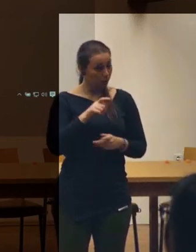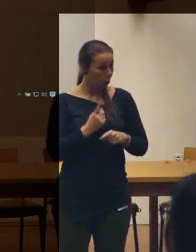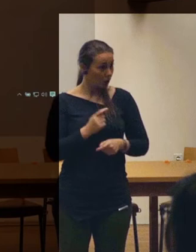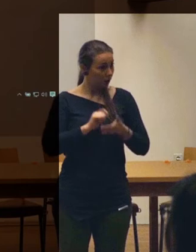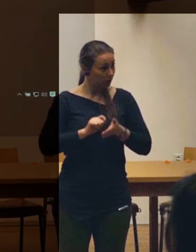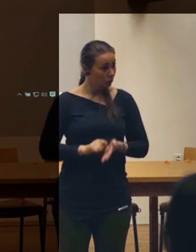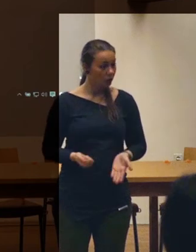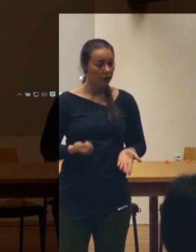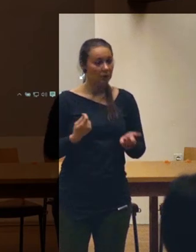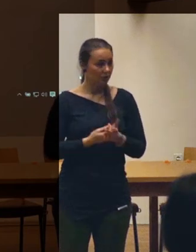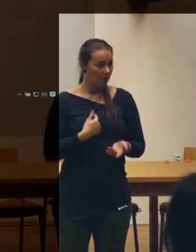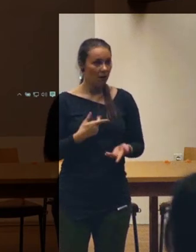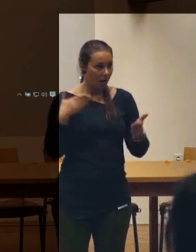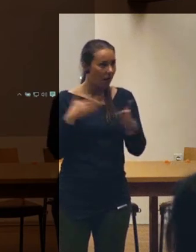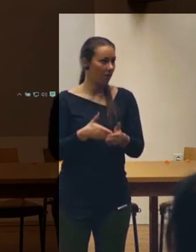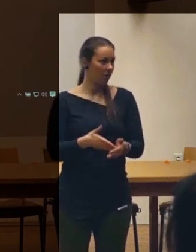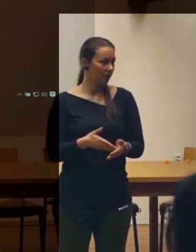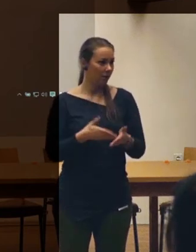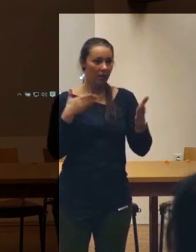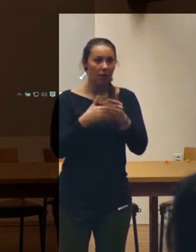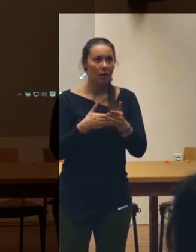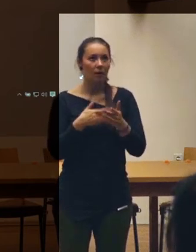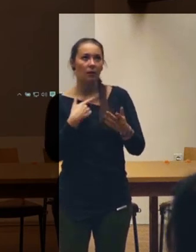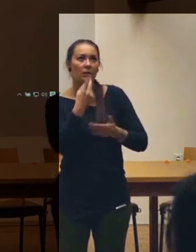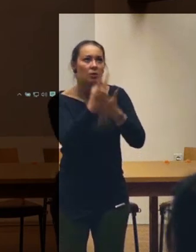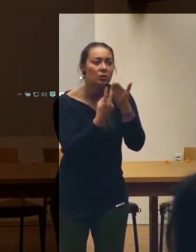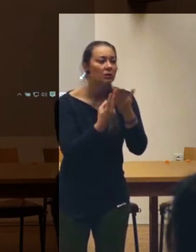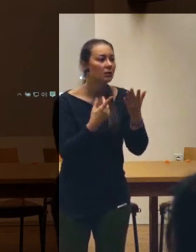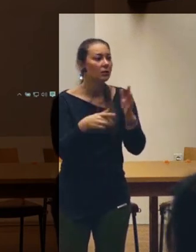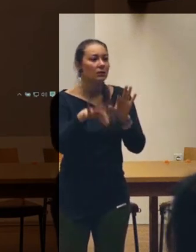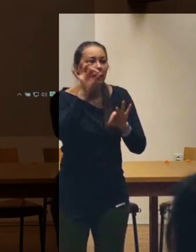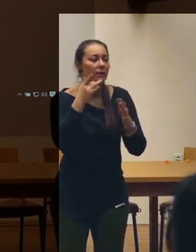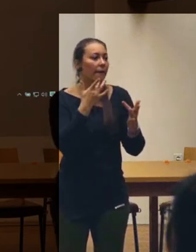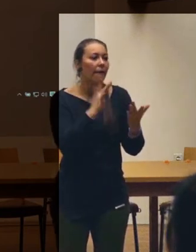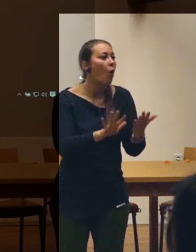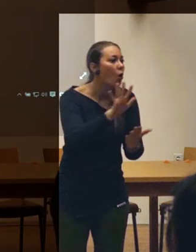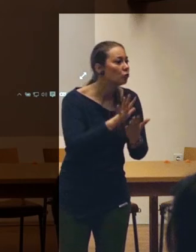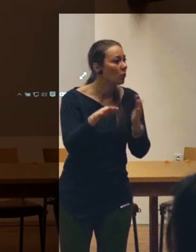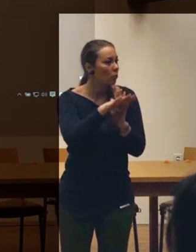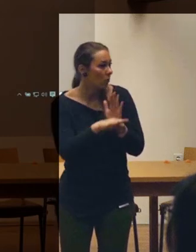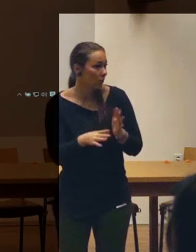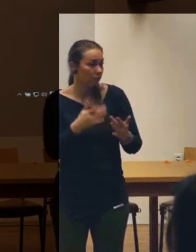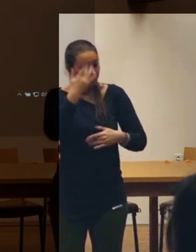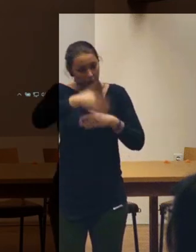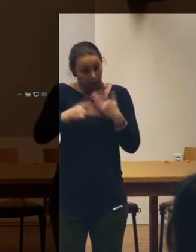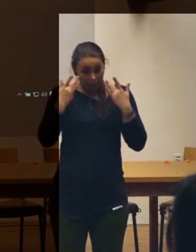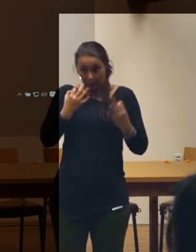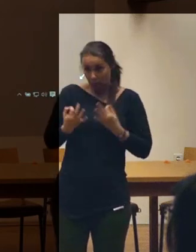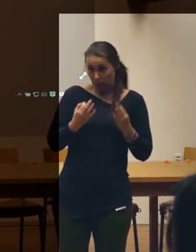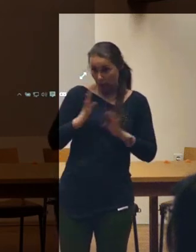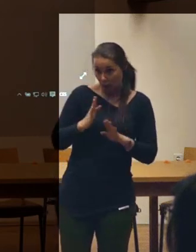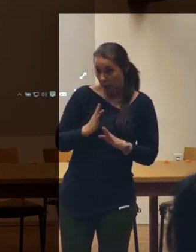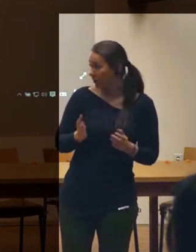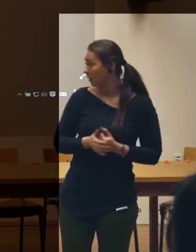tak vlastne má obrovský problém s tým prečítať si a zistiť, že o čom ten program je. A my sme vlastne uvažovali, že